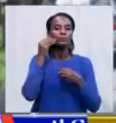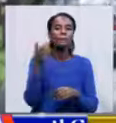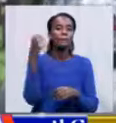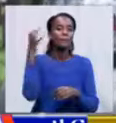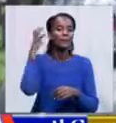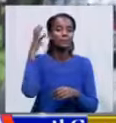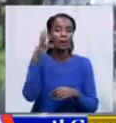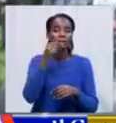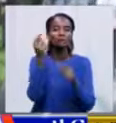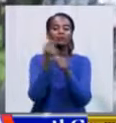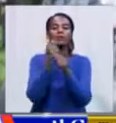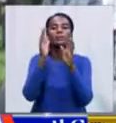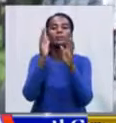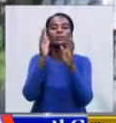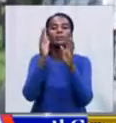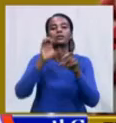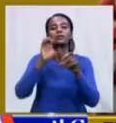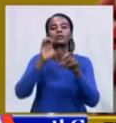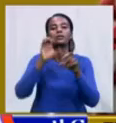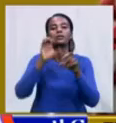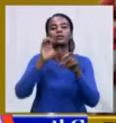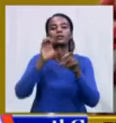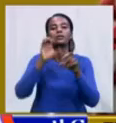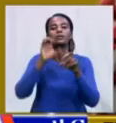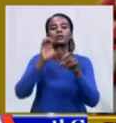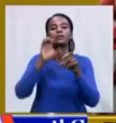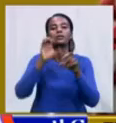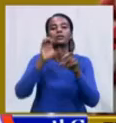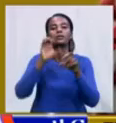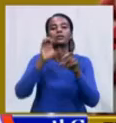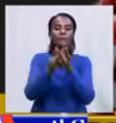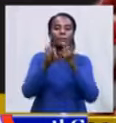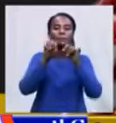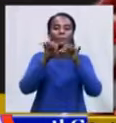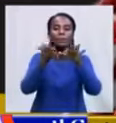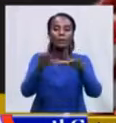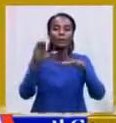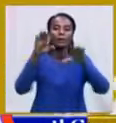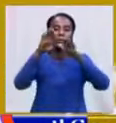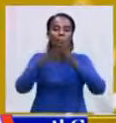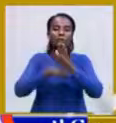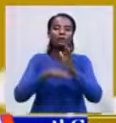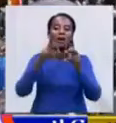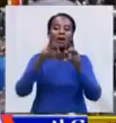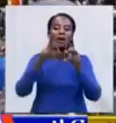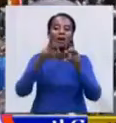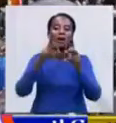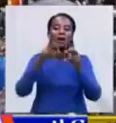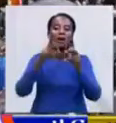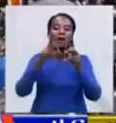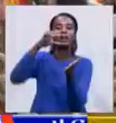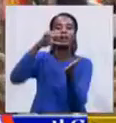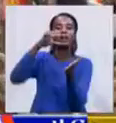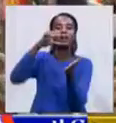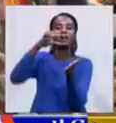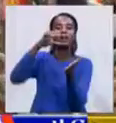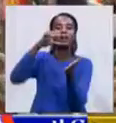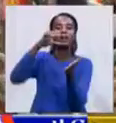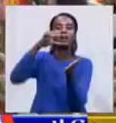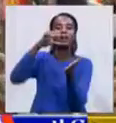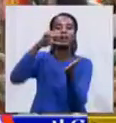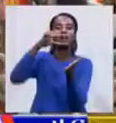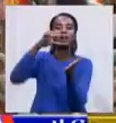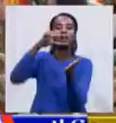መስማትና ተግባራዊ ማድረግ አለባቸው የሚል ሐሳብ አለ። የቫይረሱን ስርጭት ለመቀነስ የሐይቅ ዳር ክፍለ ከተማም የገበያ ቦታዎችን ወደ 3